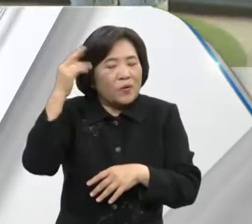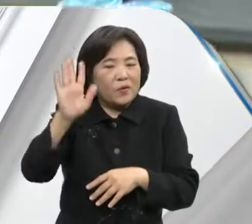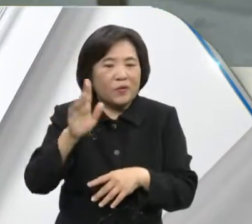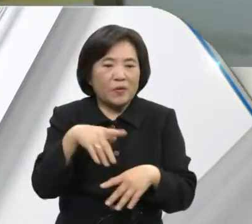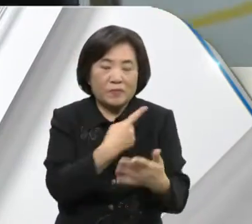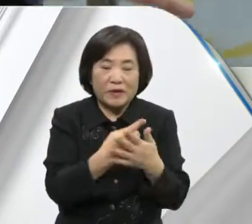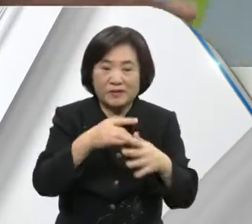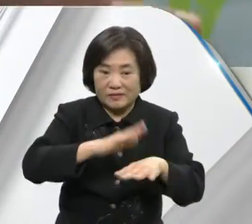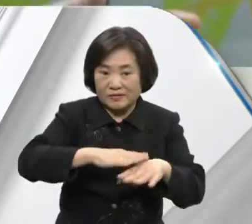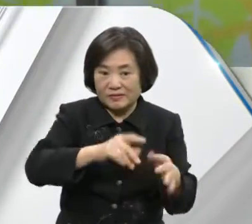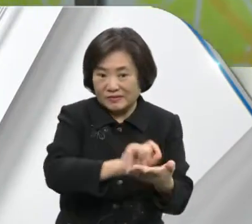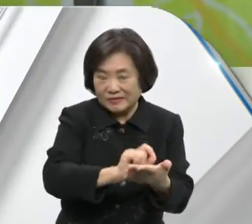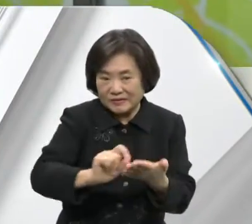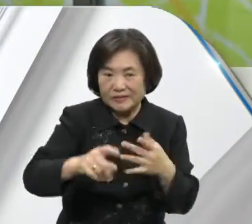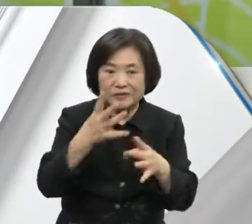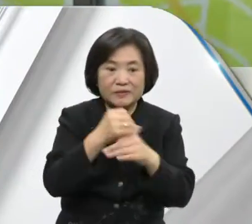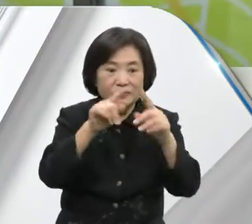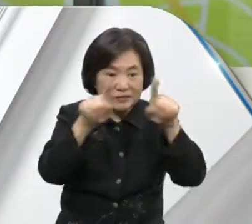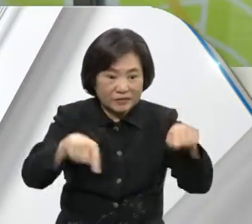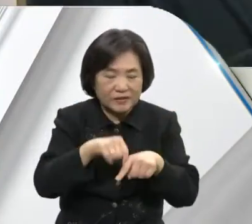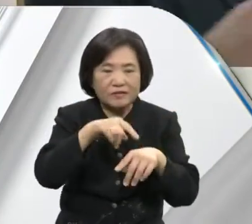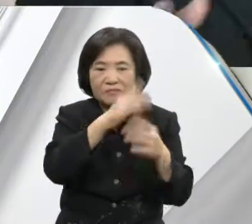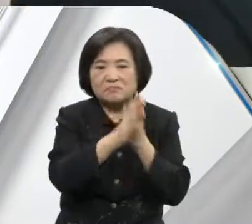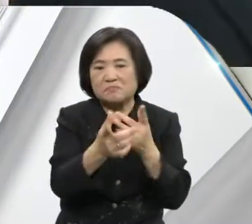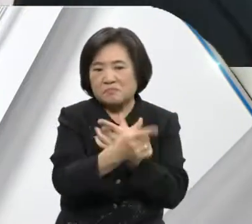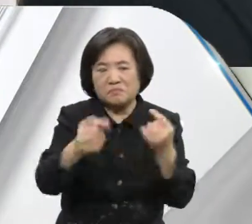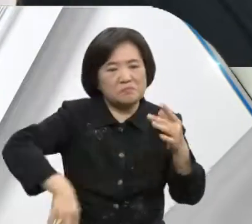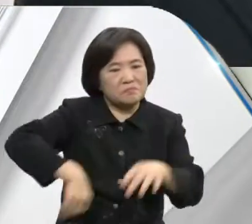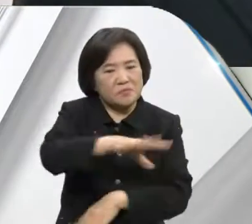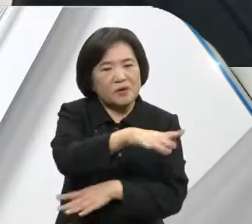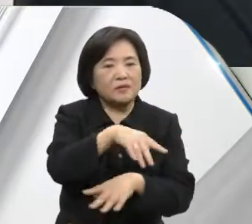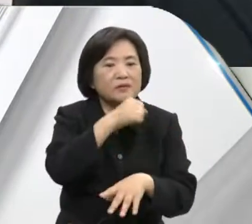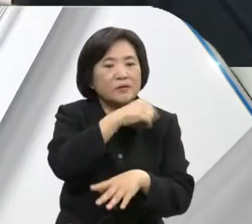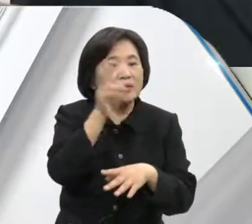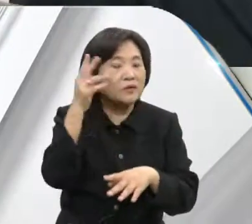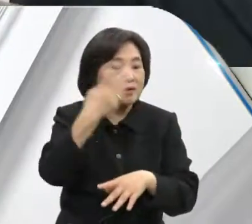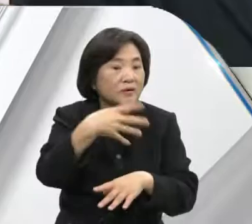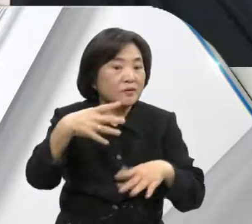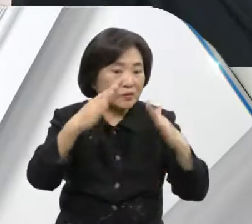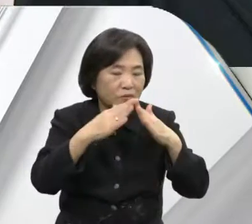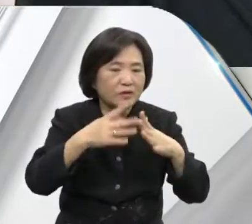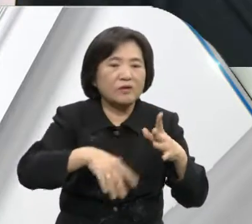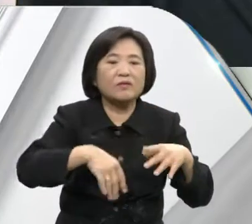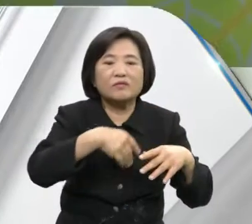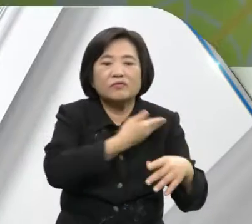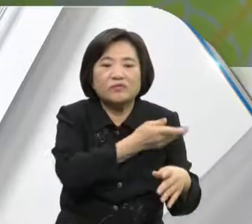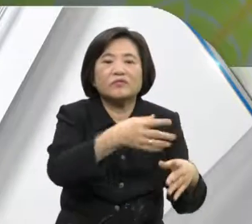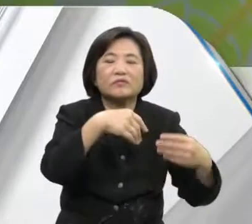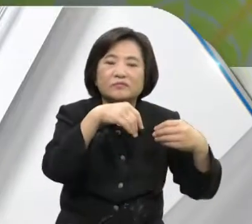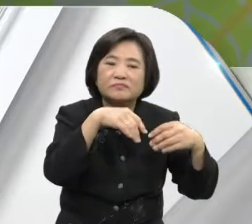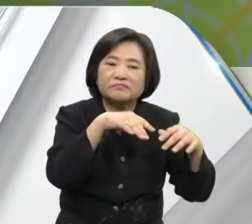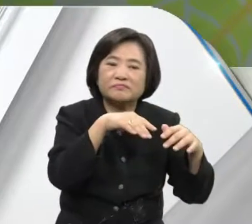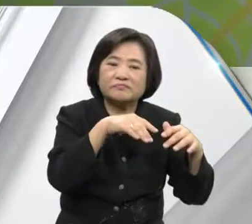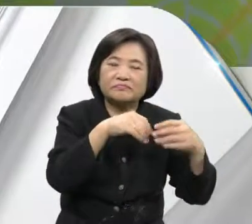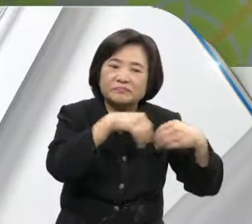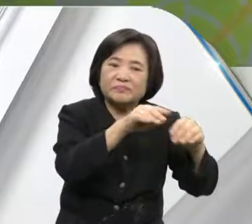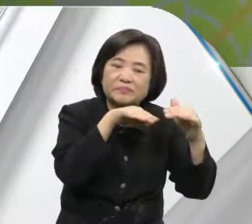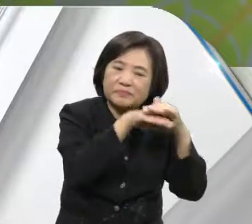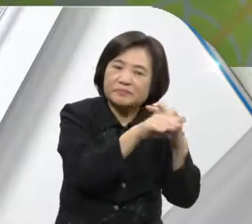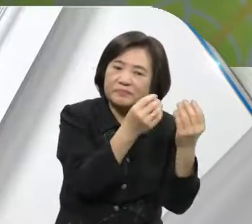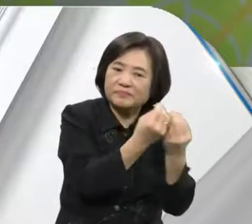作品的收稿节目单列到中华简本台湾音乐馆典藏。 唱蜜罐，